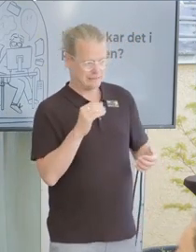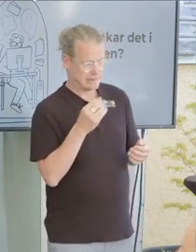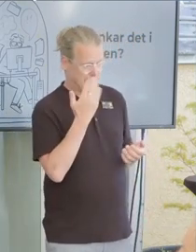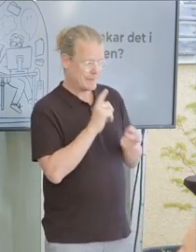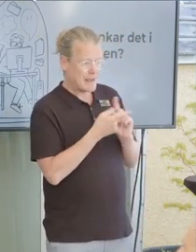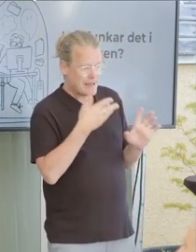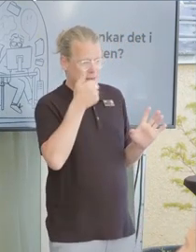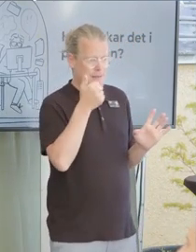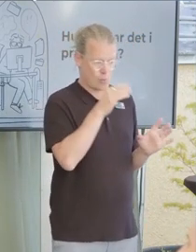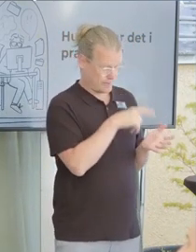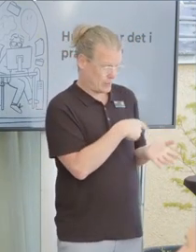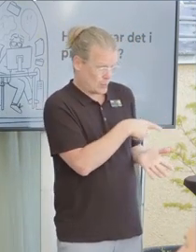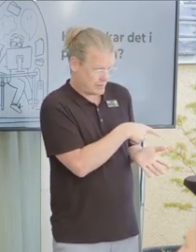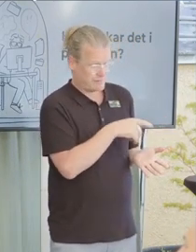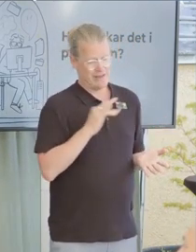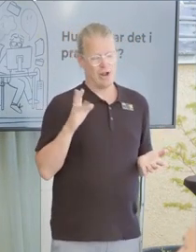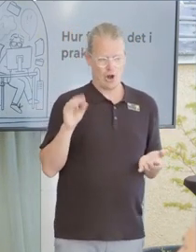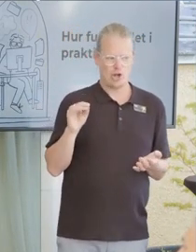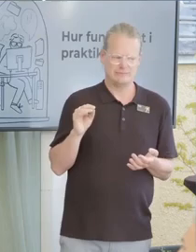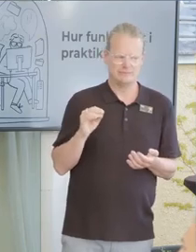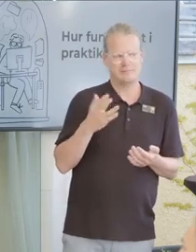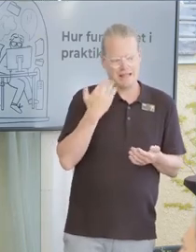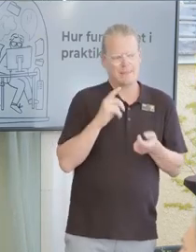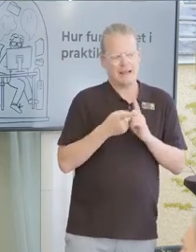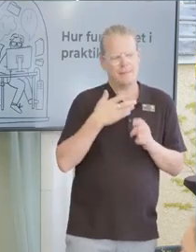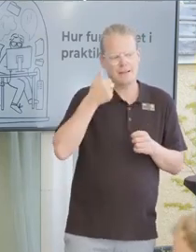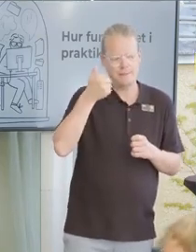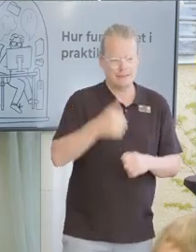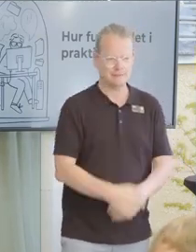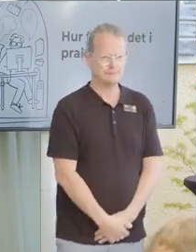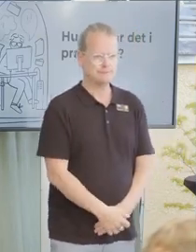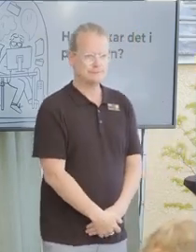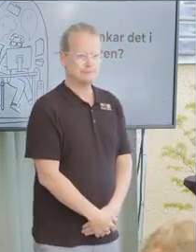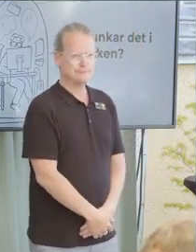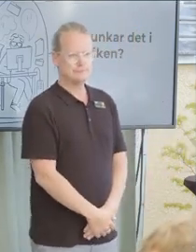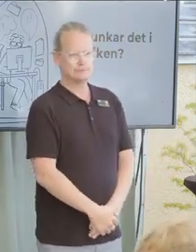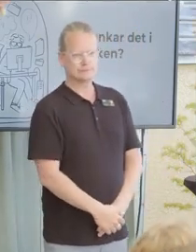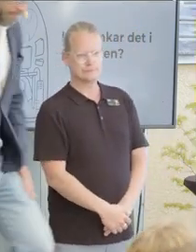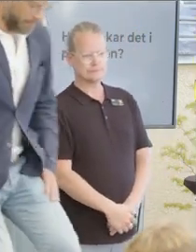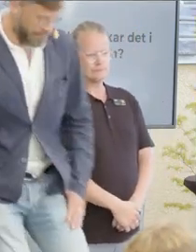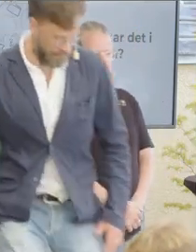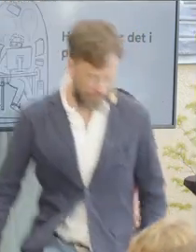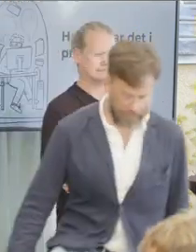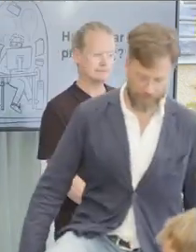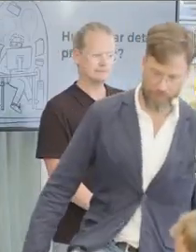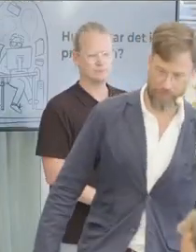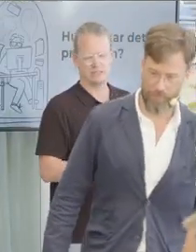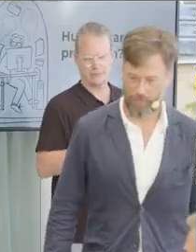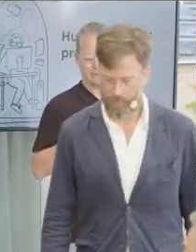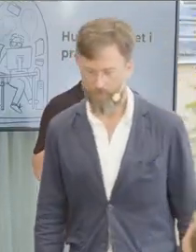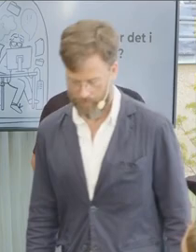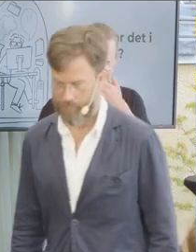härligt. Du får komma upp senare igen. Tack Fredrik. Då ska vi prata lite om den befintliga forskningsinfrastruktur som